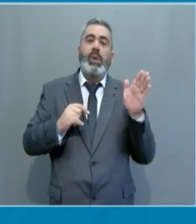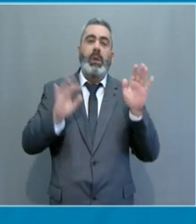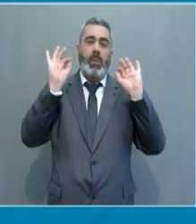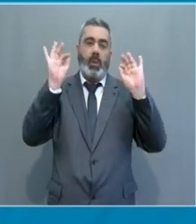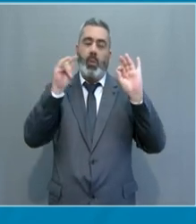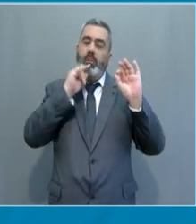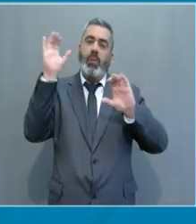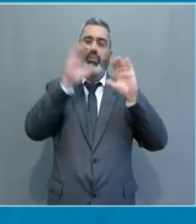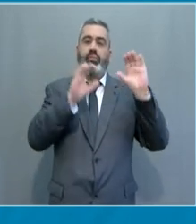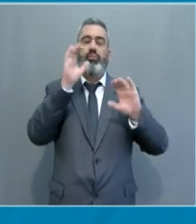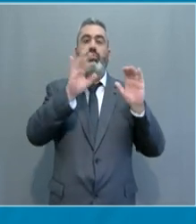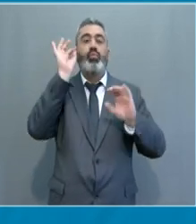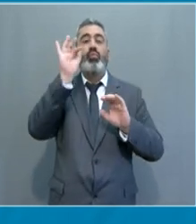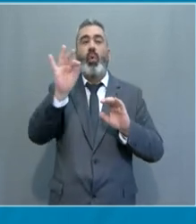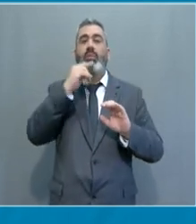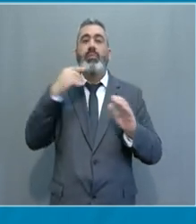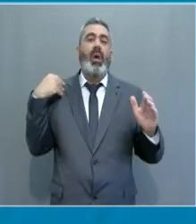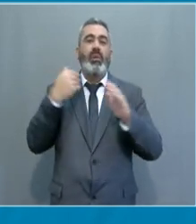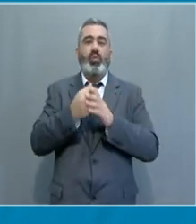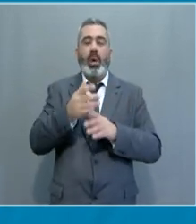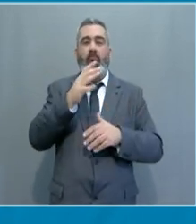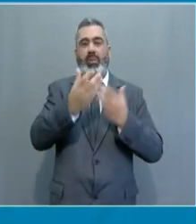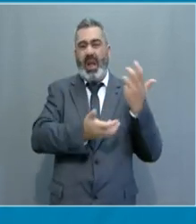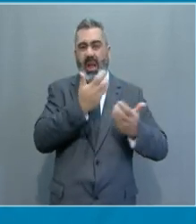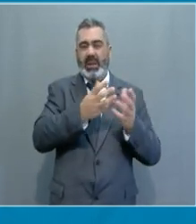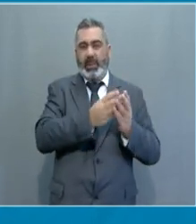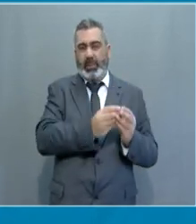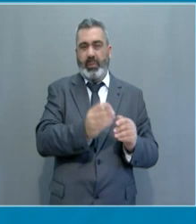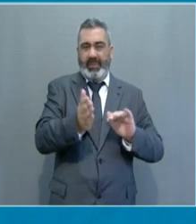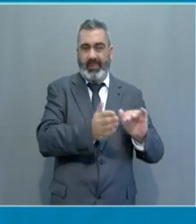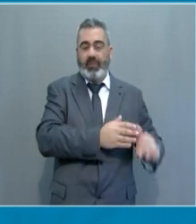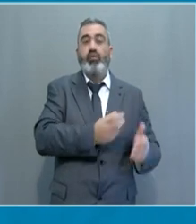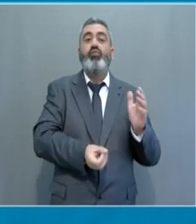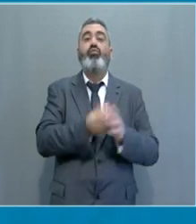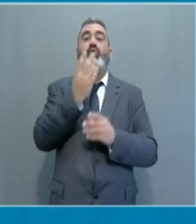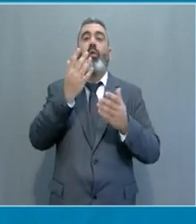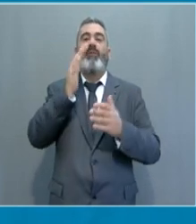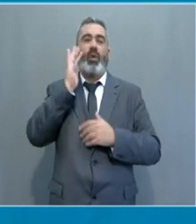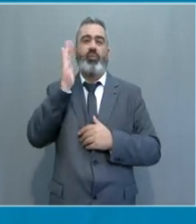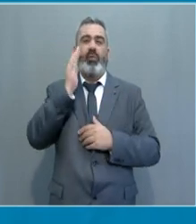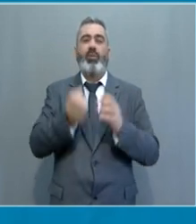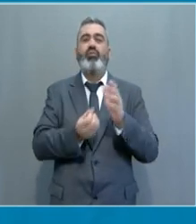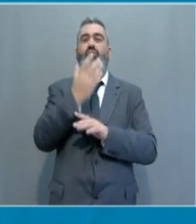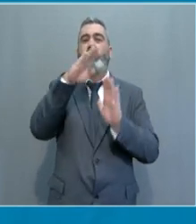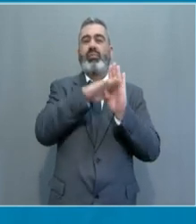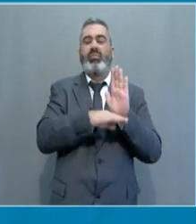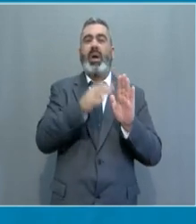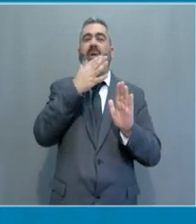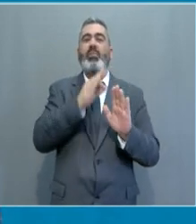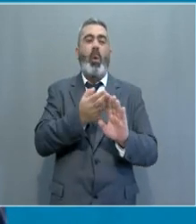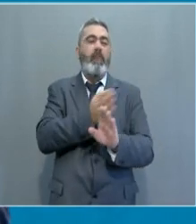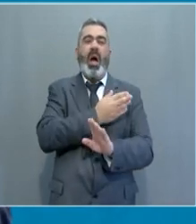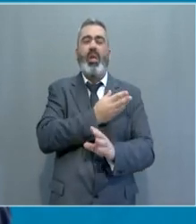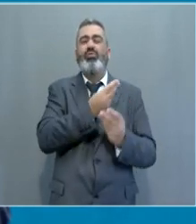μεταμορφώνουν το παραγωγικό μοντέλο της περιοχής. Από ένα μοντέλο εκ των πραγμάτων θνησιγενές,